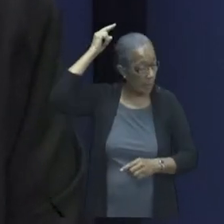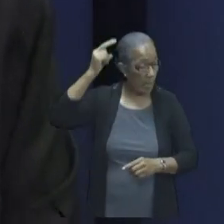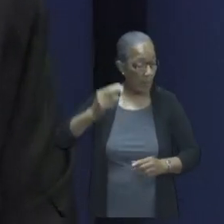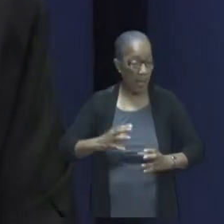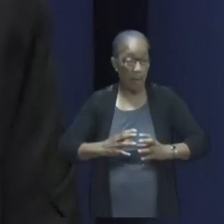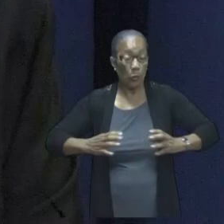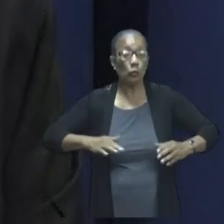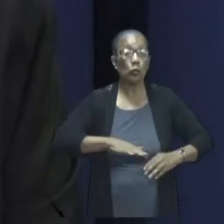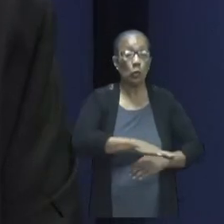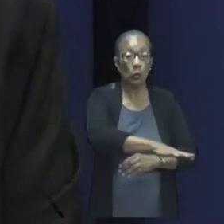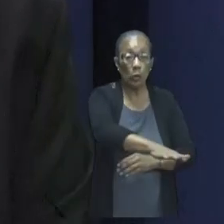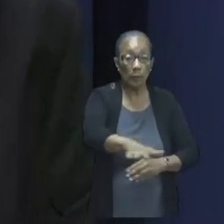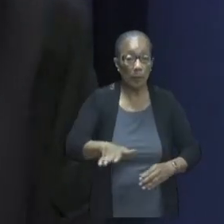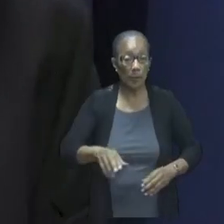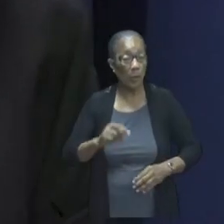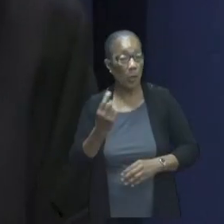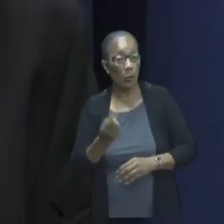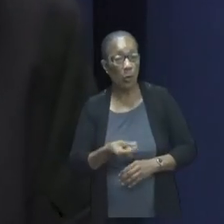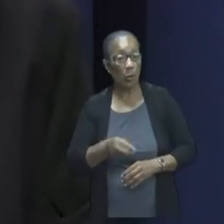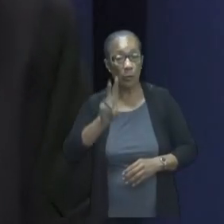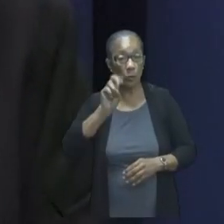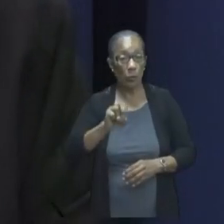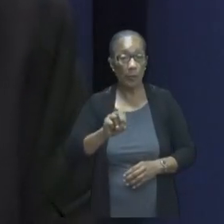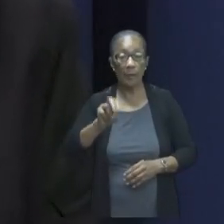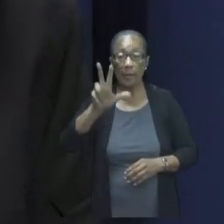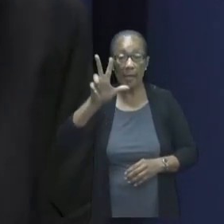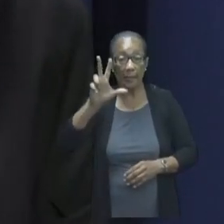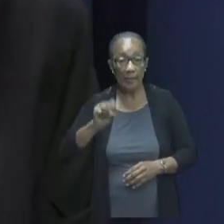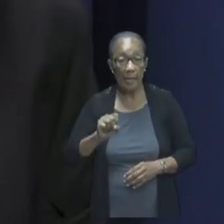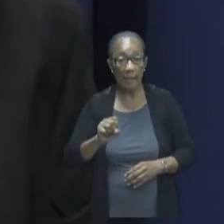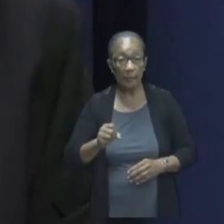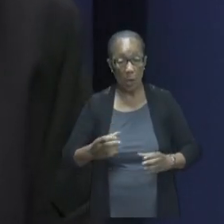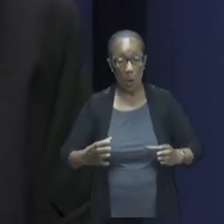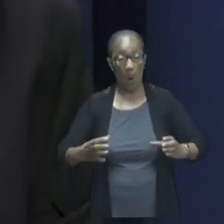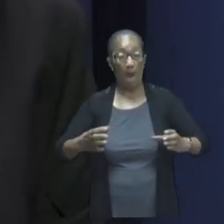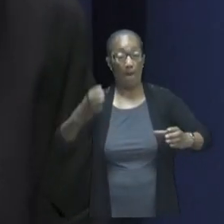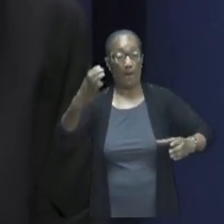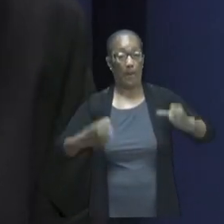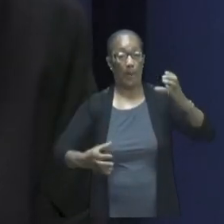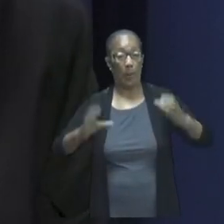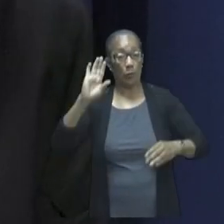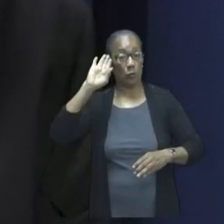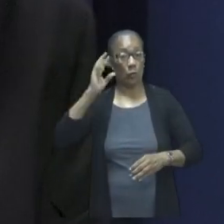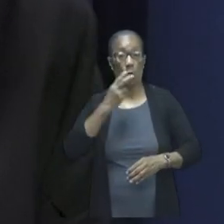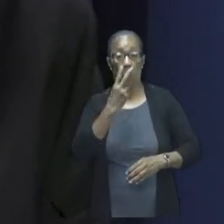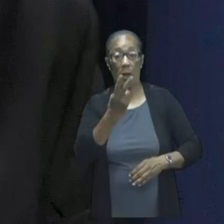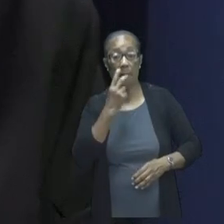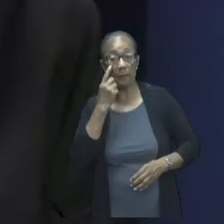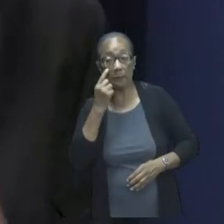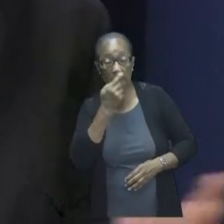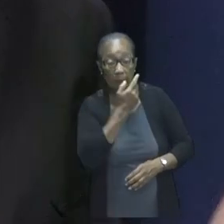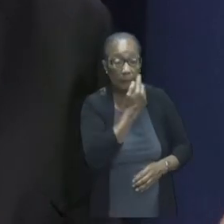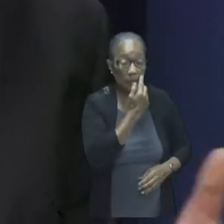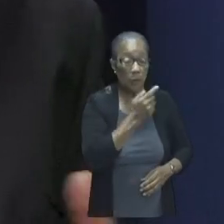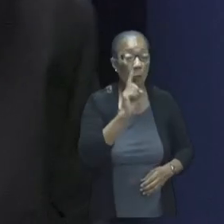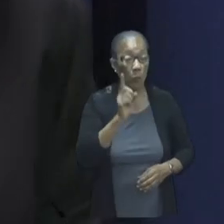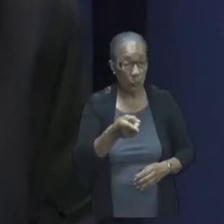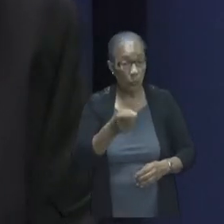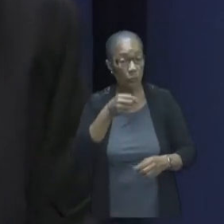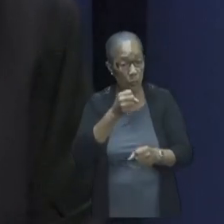volgens mij hebben we nog geen twintig of dertig boswachter dat is dat het punt dat moet je in orde maken en dus